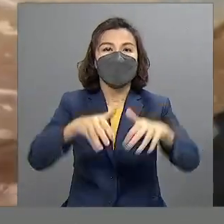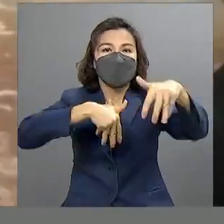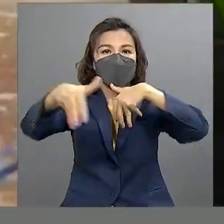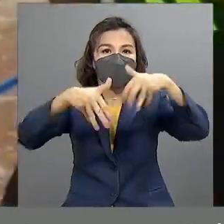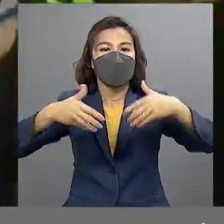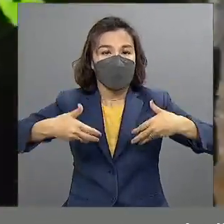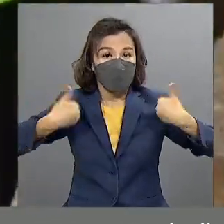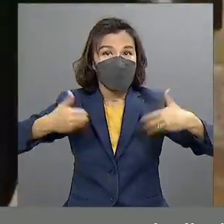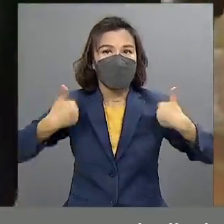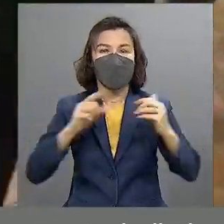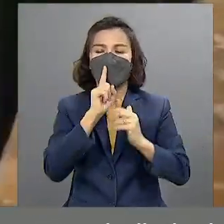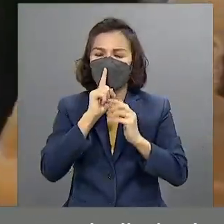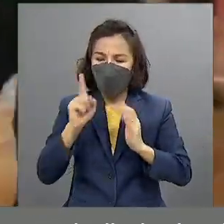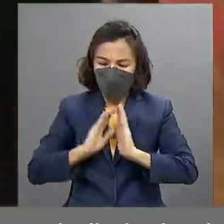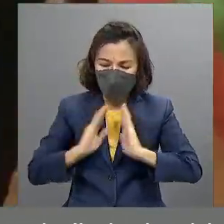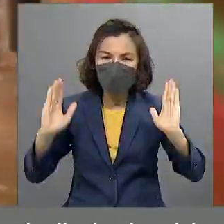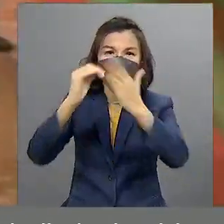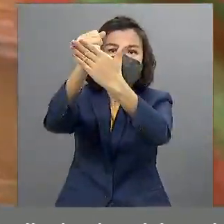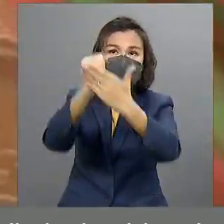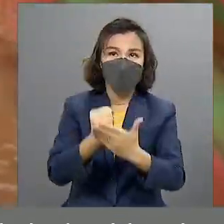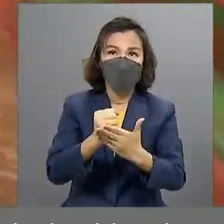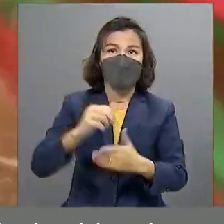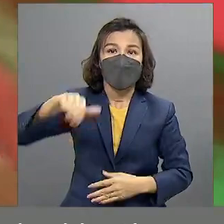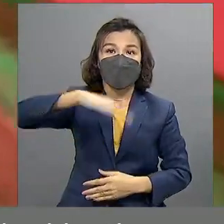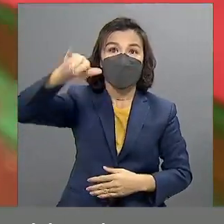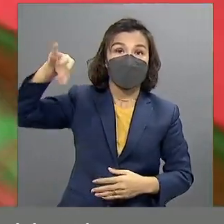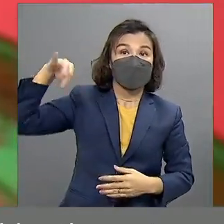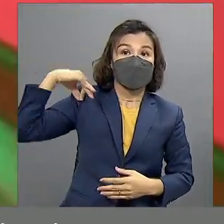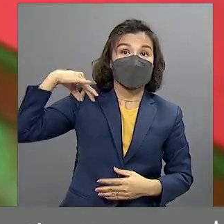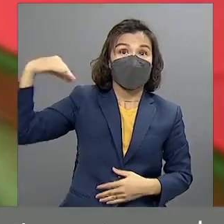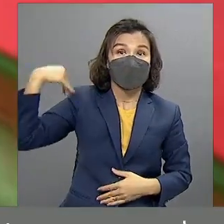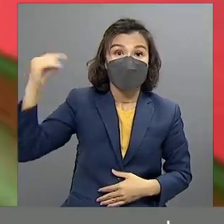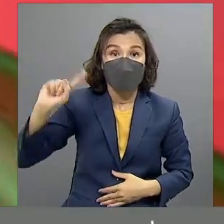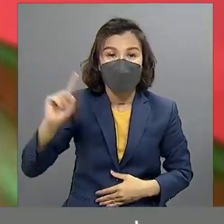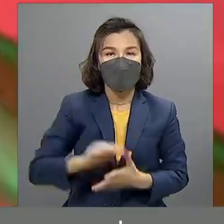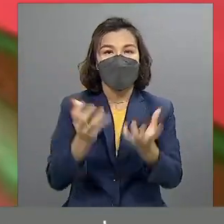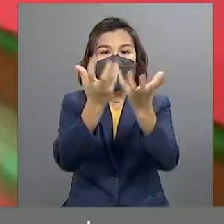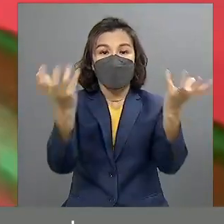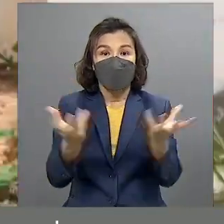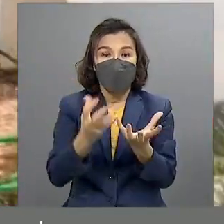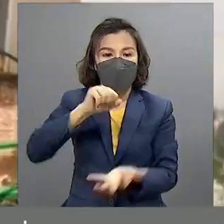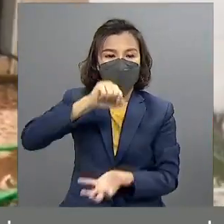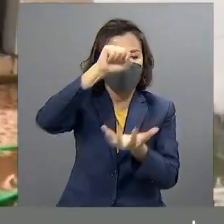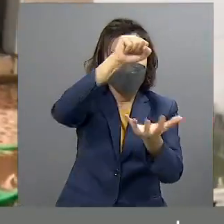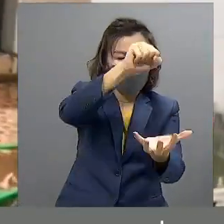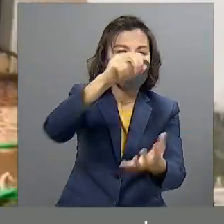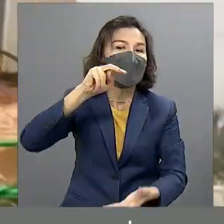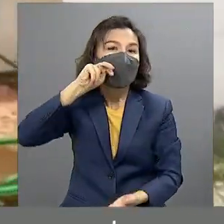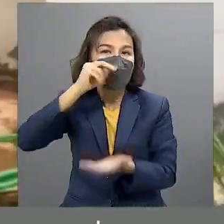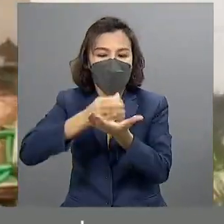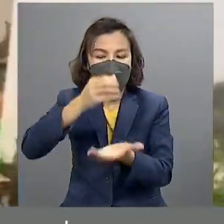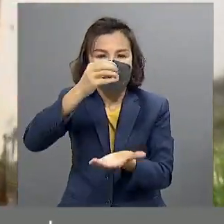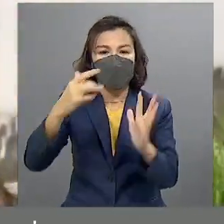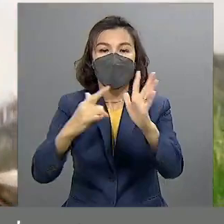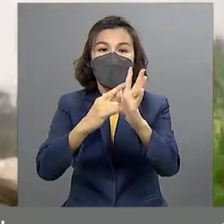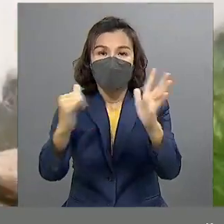ความช่วยเหลือค่ะซึ่งจิตอาสาก็ยังได้นำถุงยังชีพยังได้นำน้ำดื่มและก็ยารักษาโรค